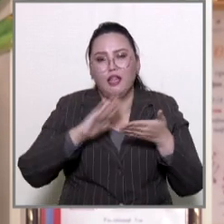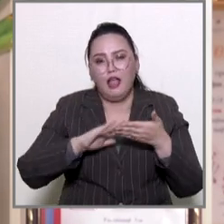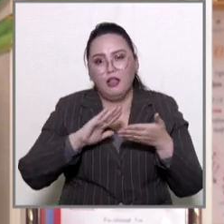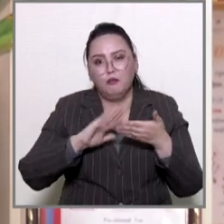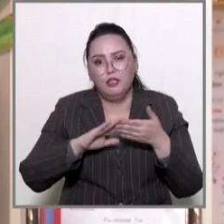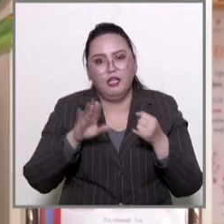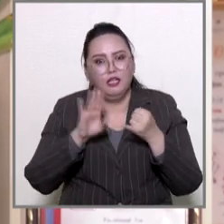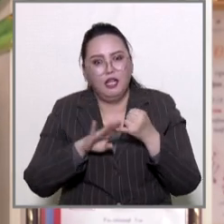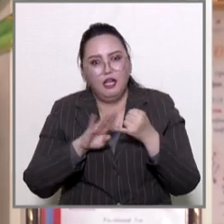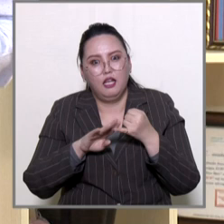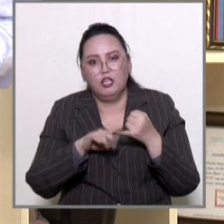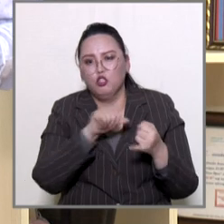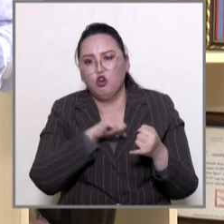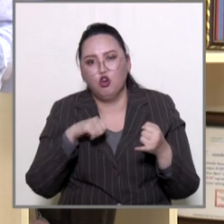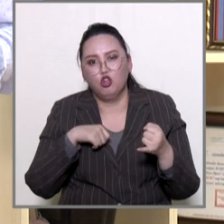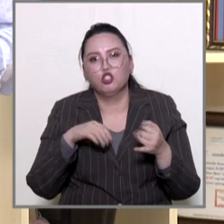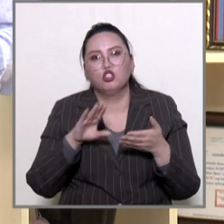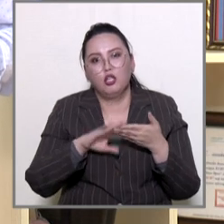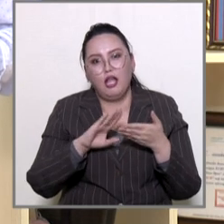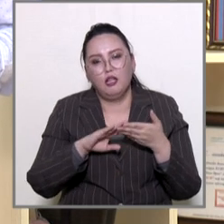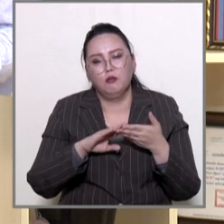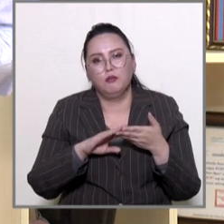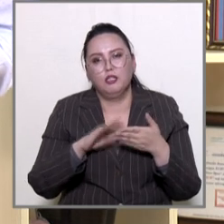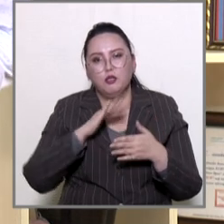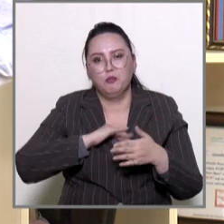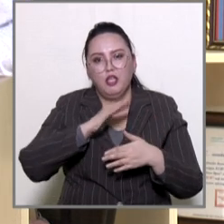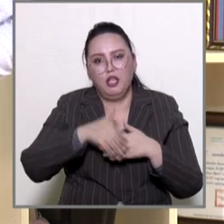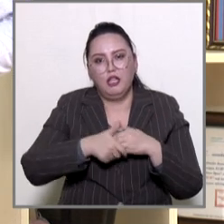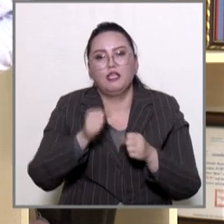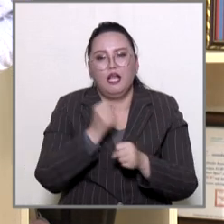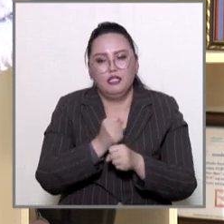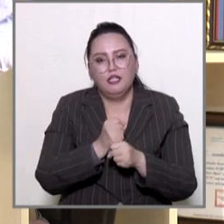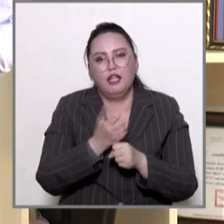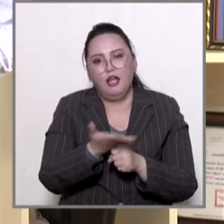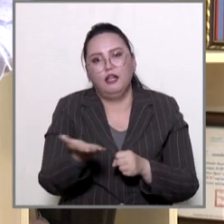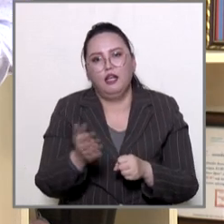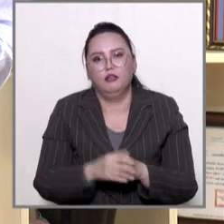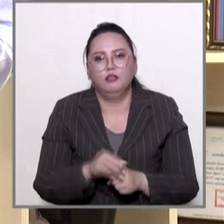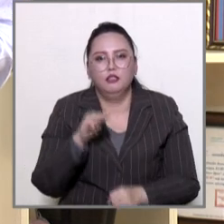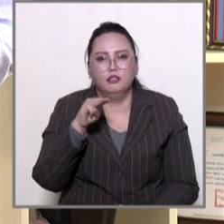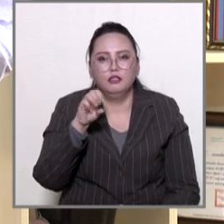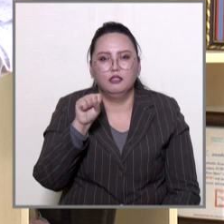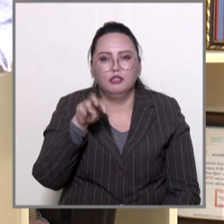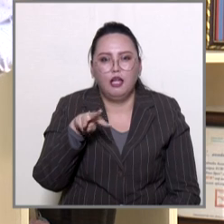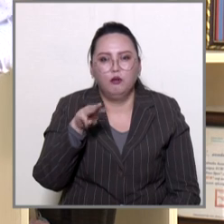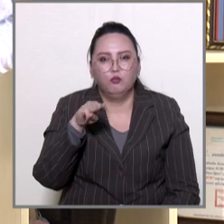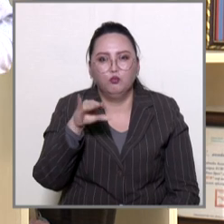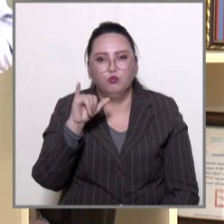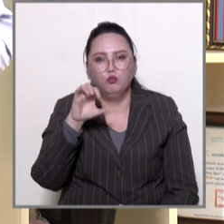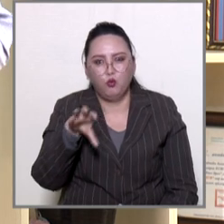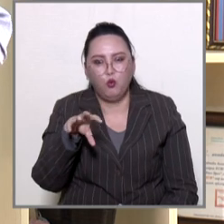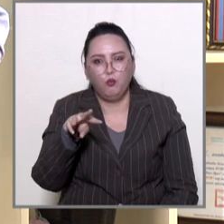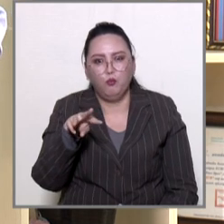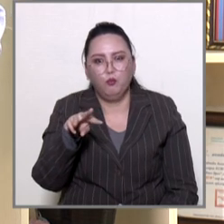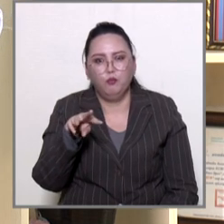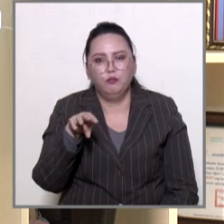талтаар ажиллах хэрэгтэй юм байна шүү. За эхний хэлцүүл там тум гадарлах гэсэн хэлц байна. Энэ там тум гэдэг үг л энэхтэр 2-3 удаа давтагдаж